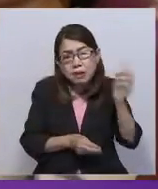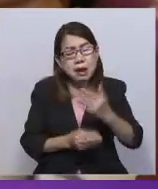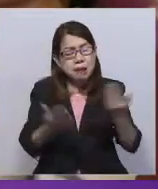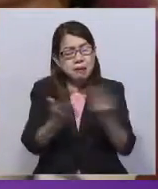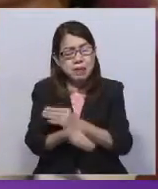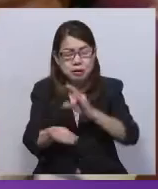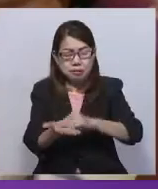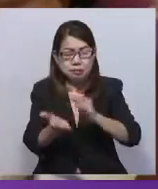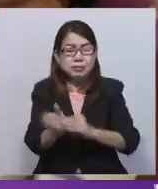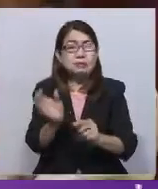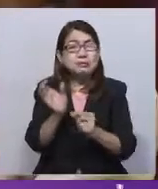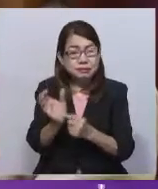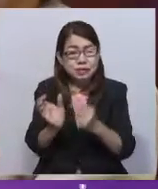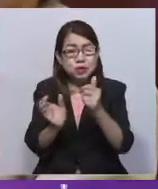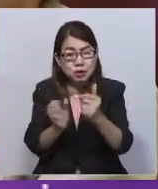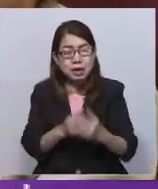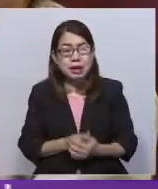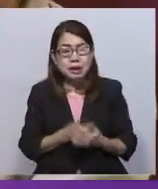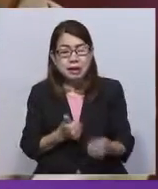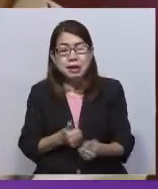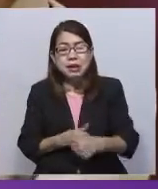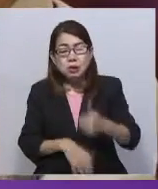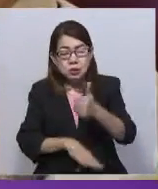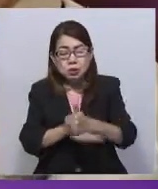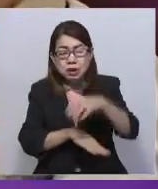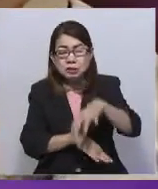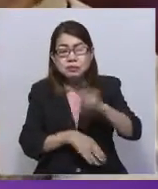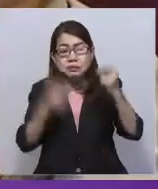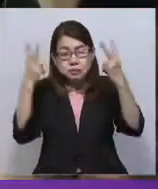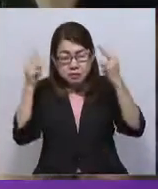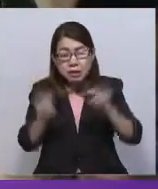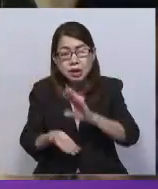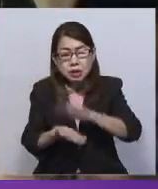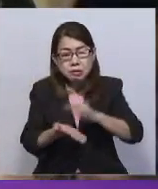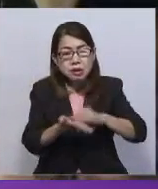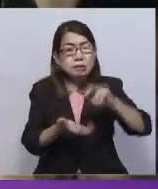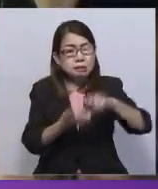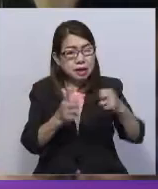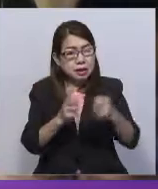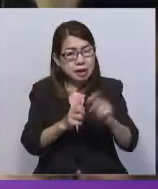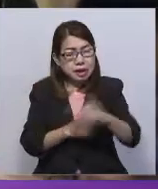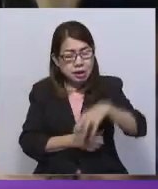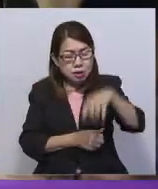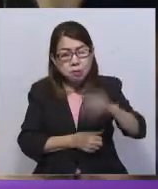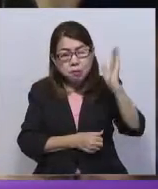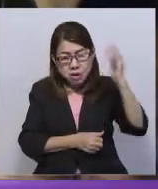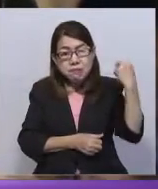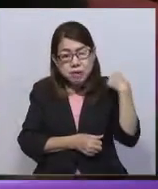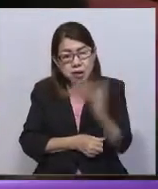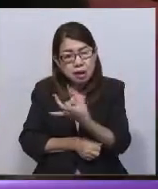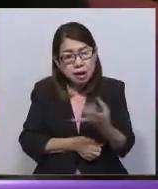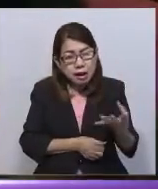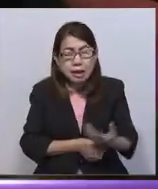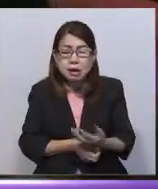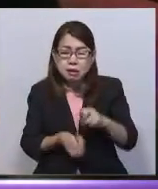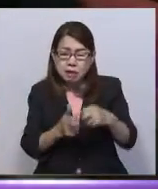ฐมนตรีประจำสำนักนายกรัฐมนตรียังรับข้อปัญหาและอุปสรรคในการขับเคลื่อนงานของกรมประชาสัมพันธ์ไปแก้ไขด้วยทั้งง